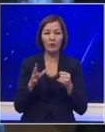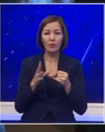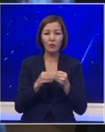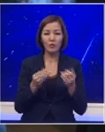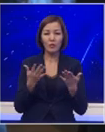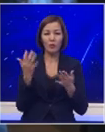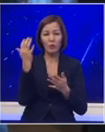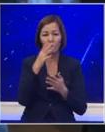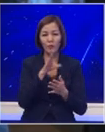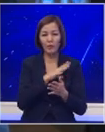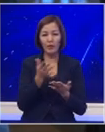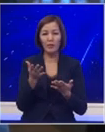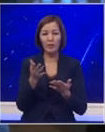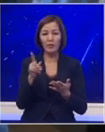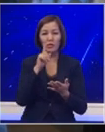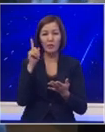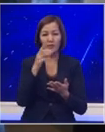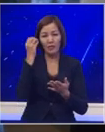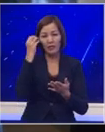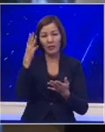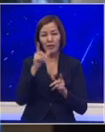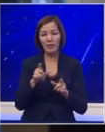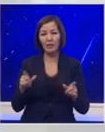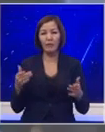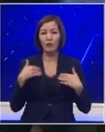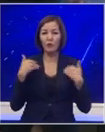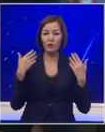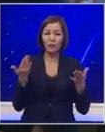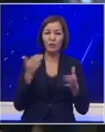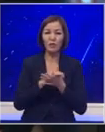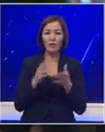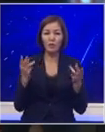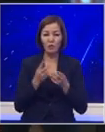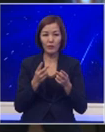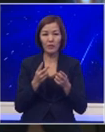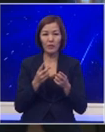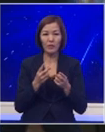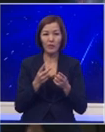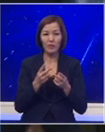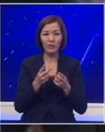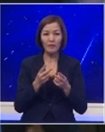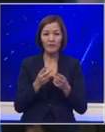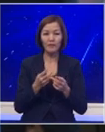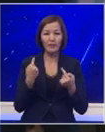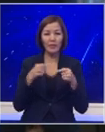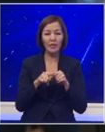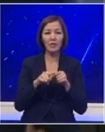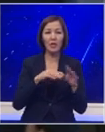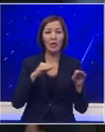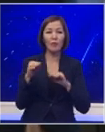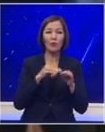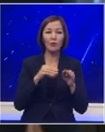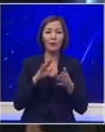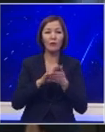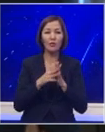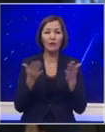жүрген таланттар болса, соларды шығару мақсатында жасалып жатқан дүние. Жан-жақты сонымен қатар материалдық техникалық базасында